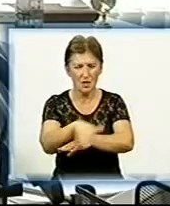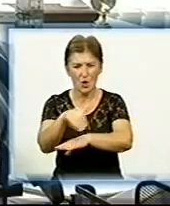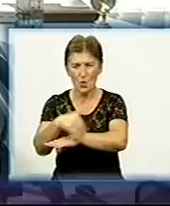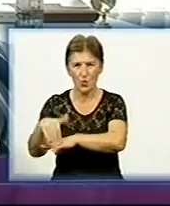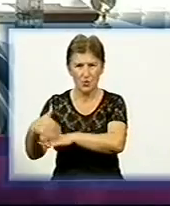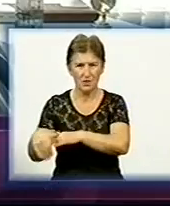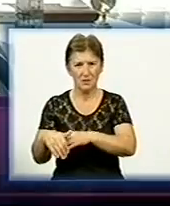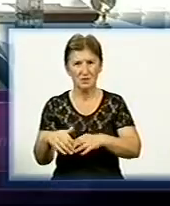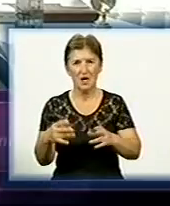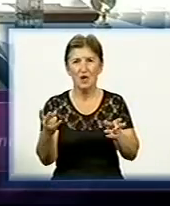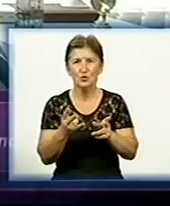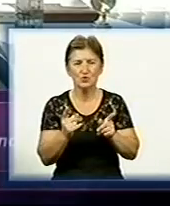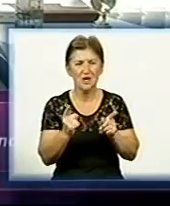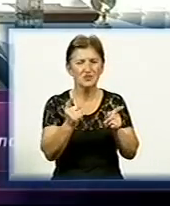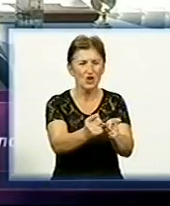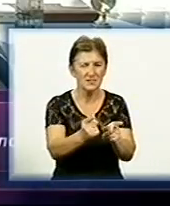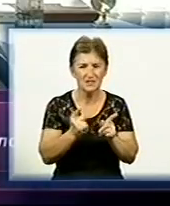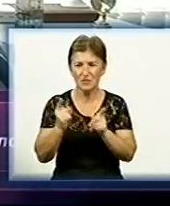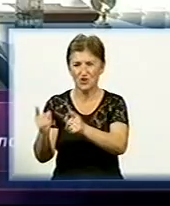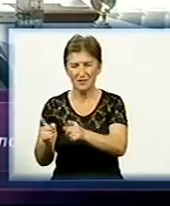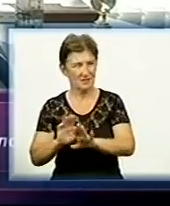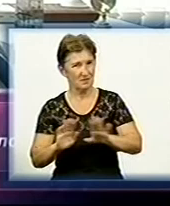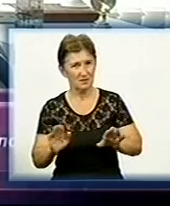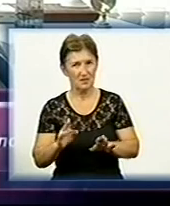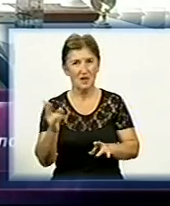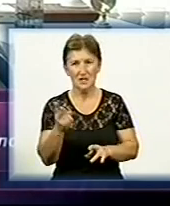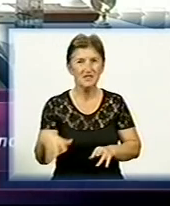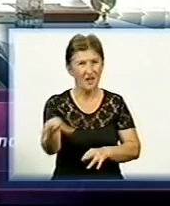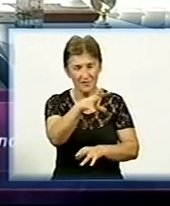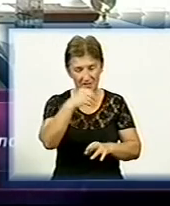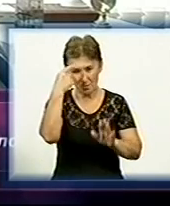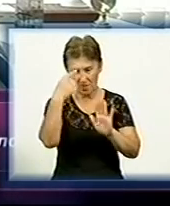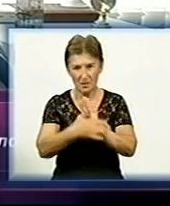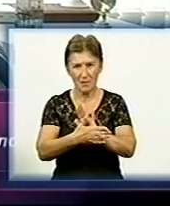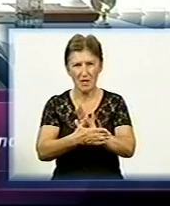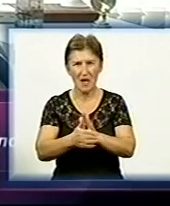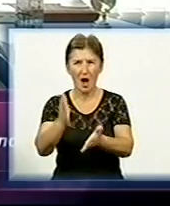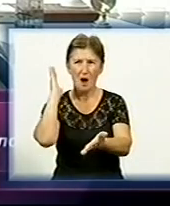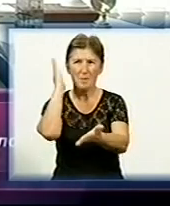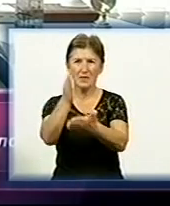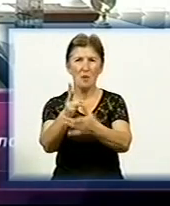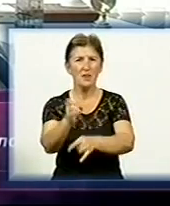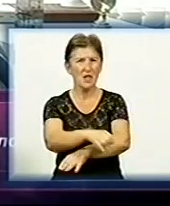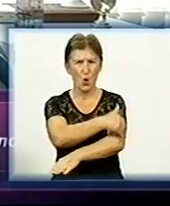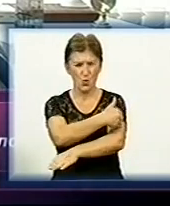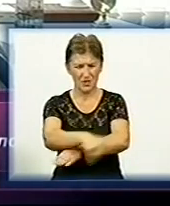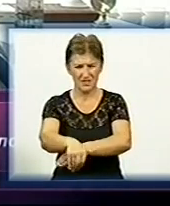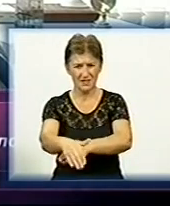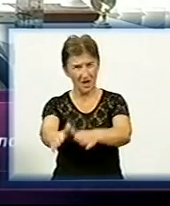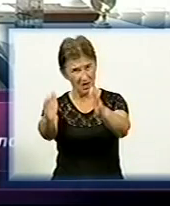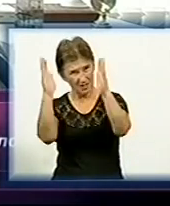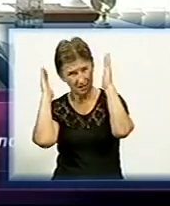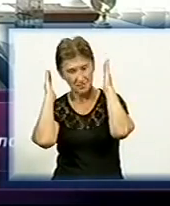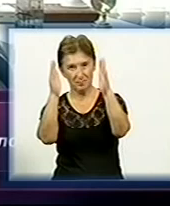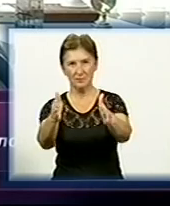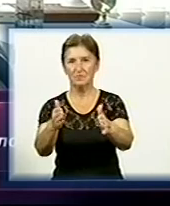нужно менять не фрагментами, это мы должны все понимать, а улицами. Вот у нас